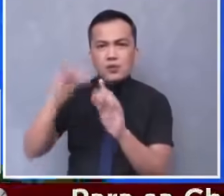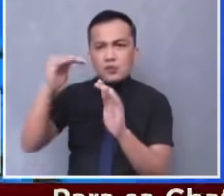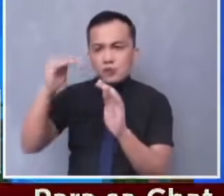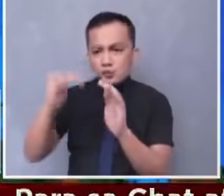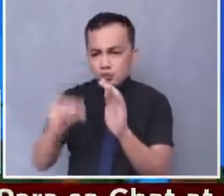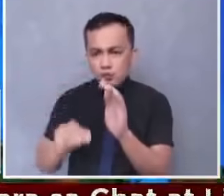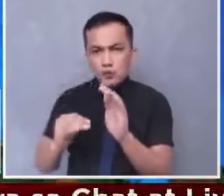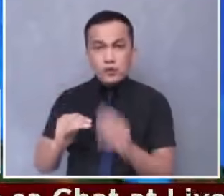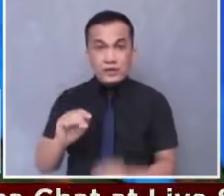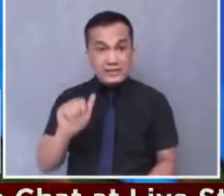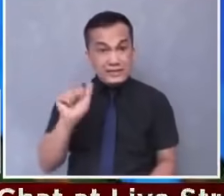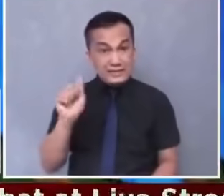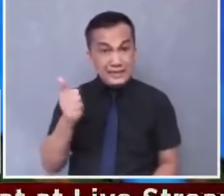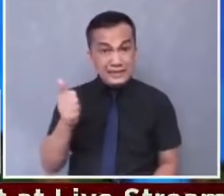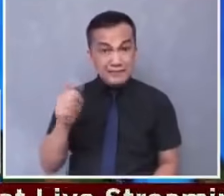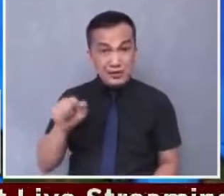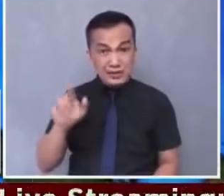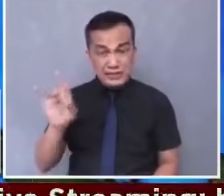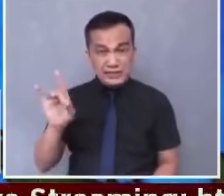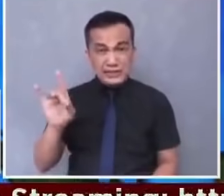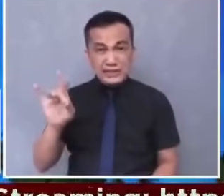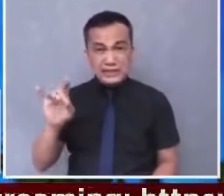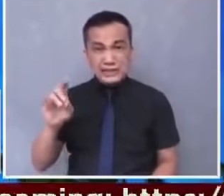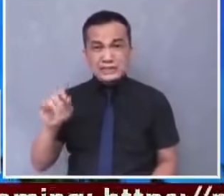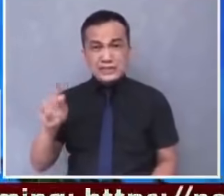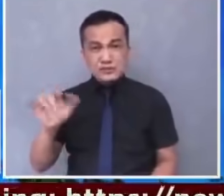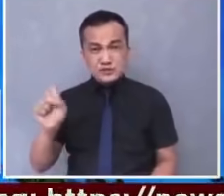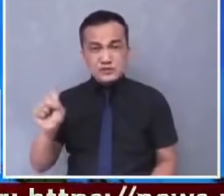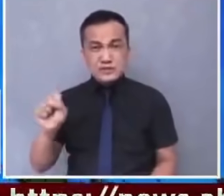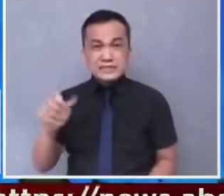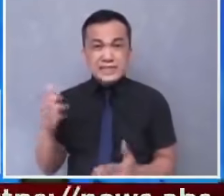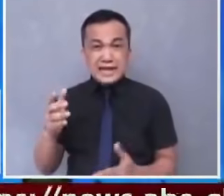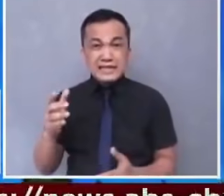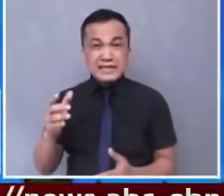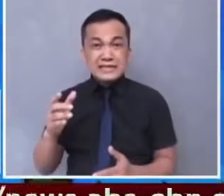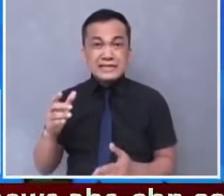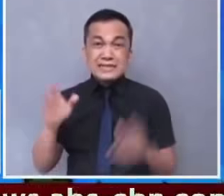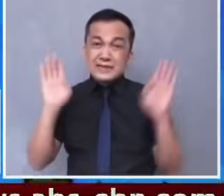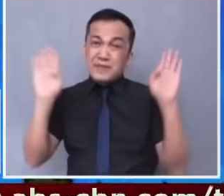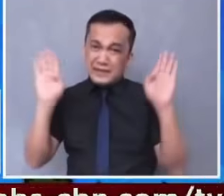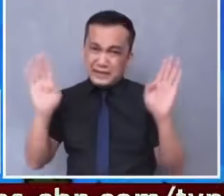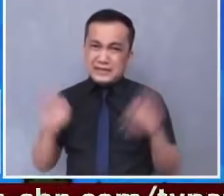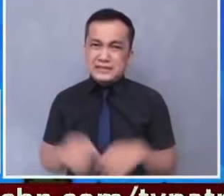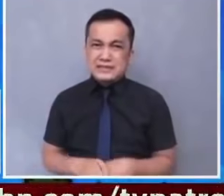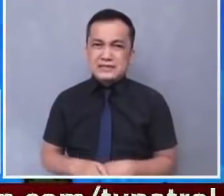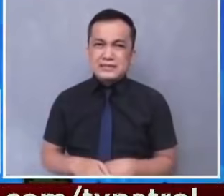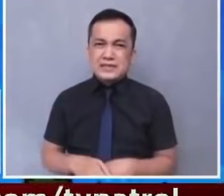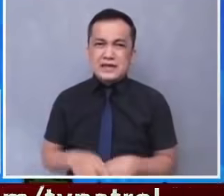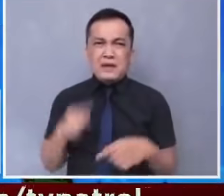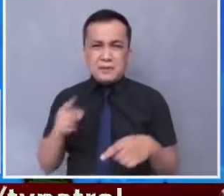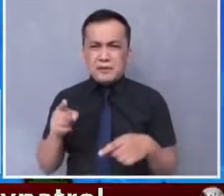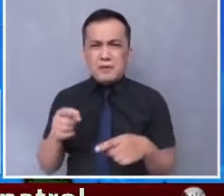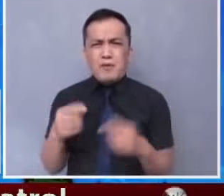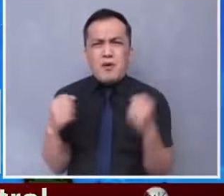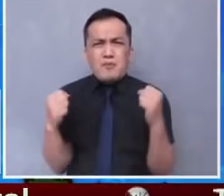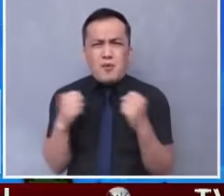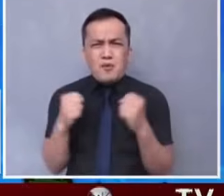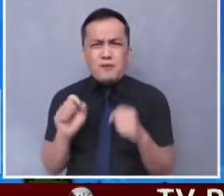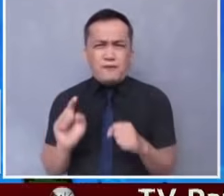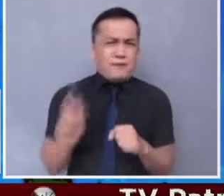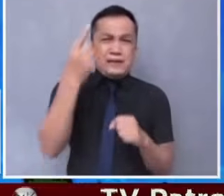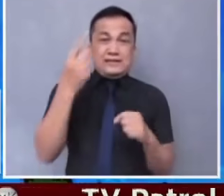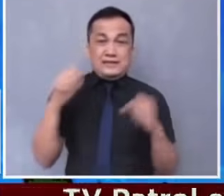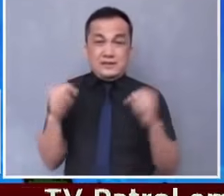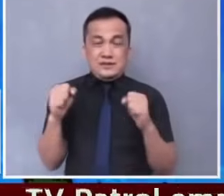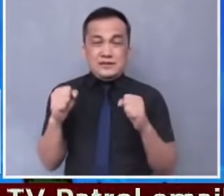ang temperatura sa La Trinidad, Benguet. Ito na ang pinakamalamig na temperaturang naitala simula nang ideklara ang